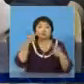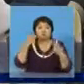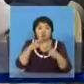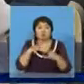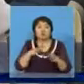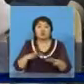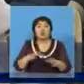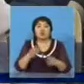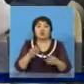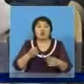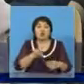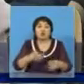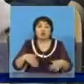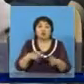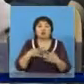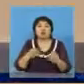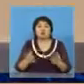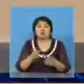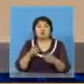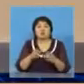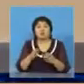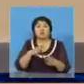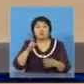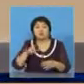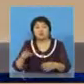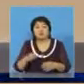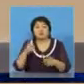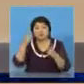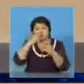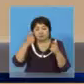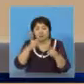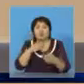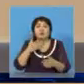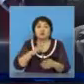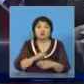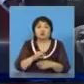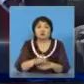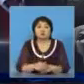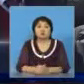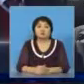университетінде ақ халатты және денсаулық сақтау мекемесінің өкілдеріне ақпараттық дәріс оқыды.